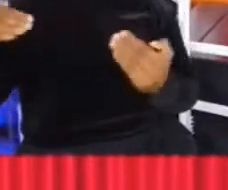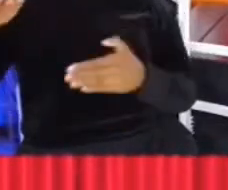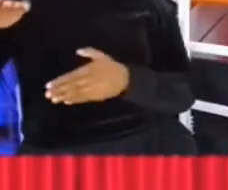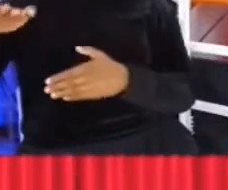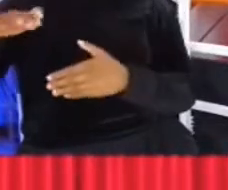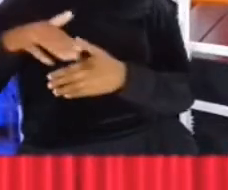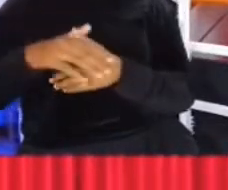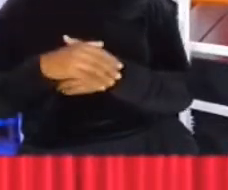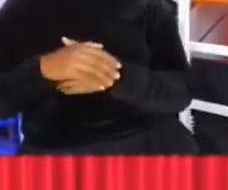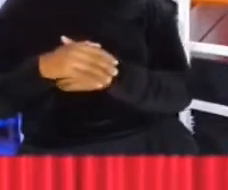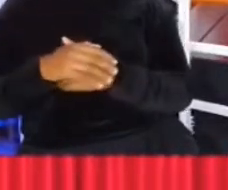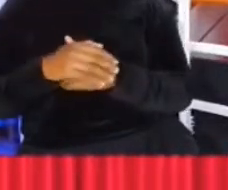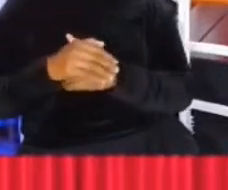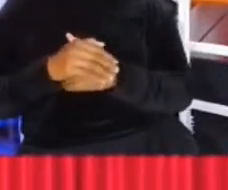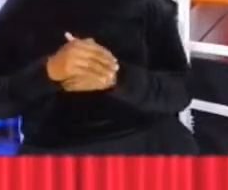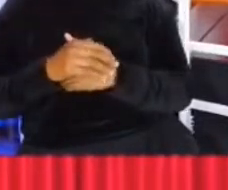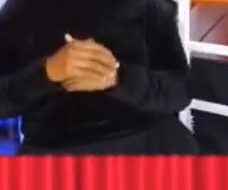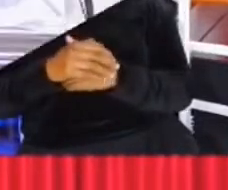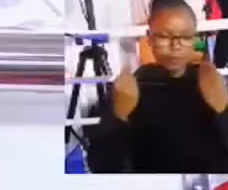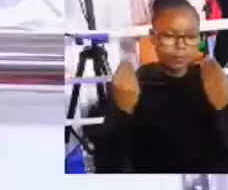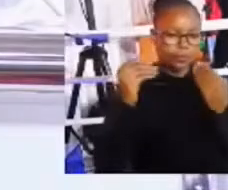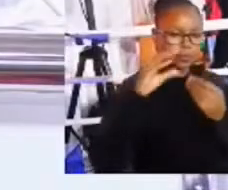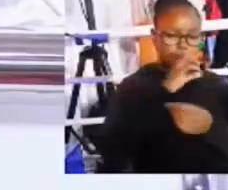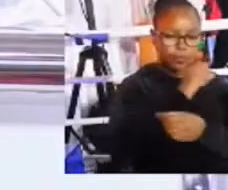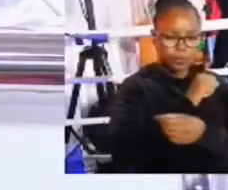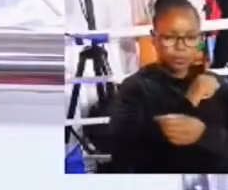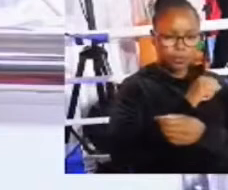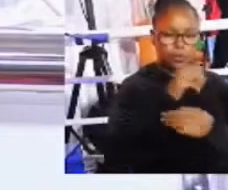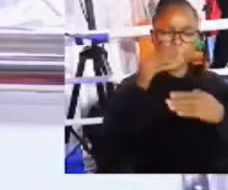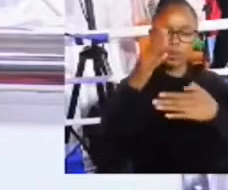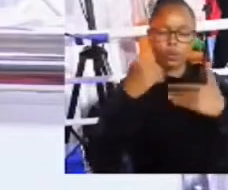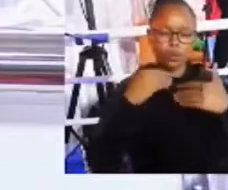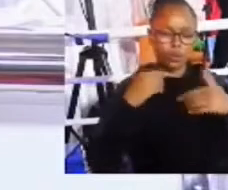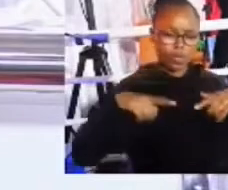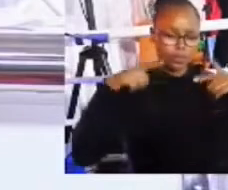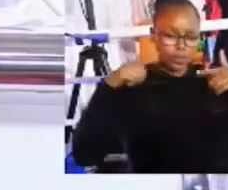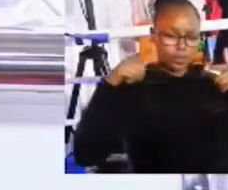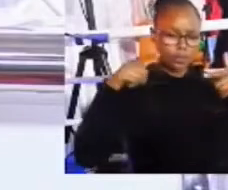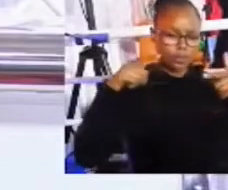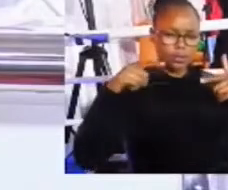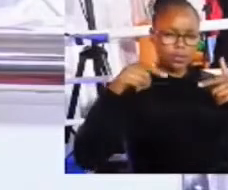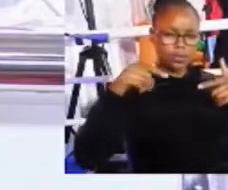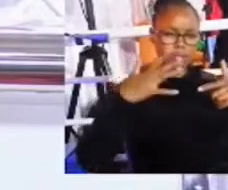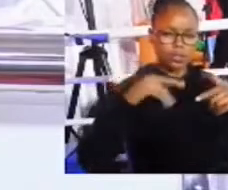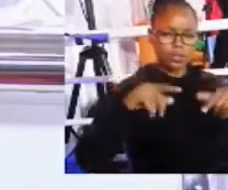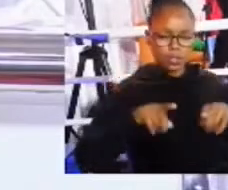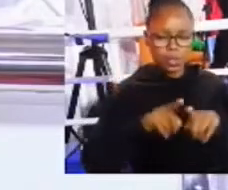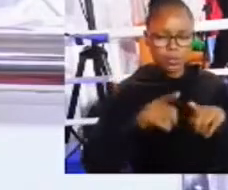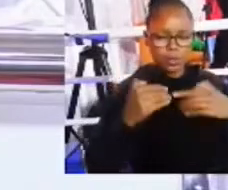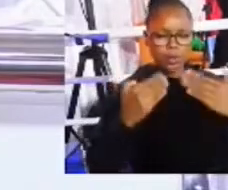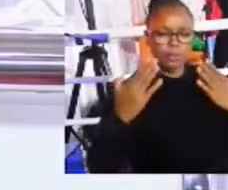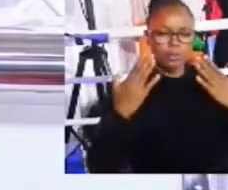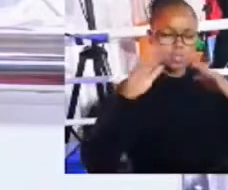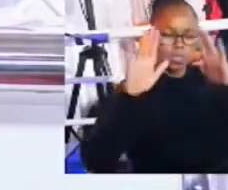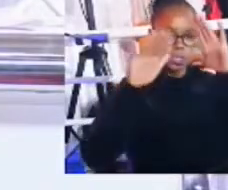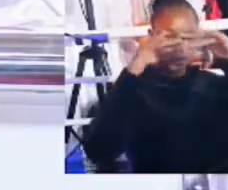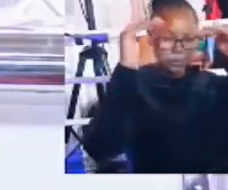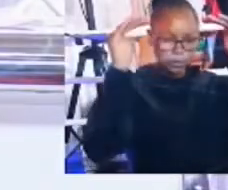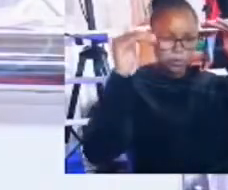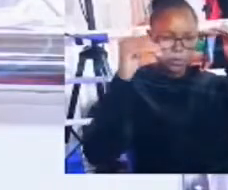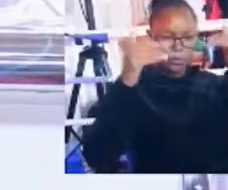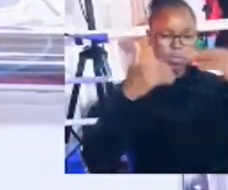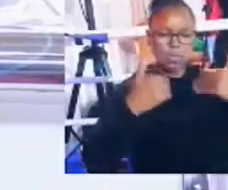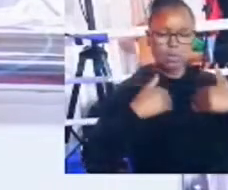mighty name of Jesus. Siana situ. Na nige neturafatara iradhimo shiagai. Mwene fedha